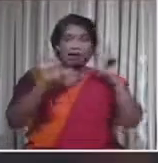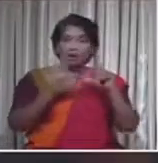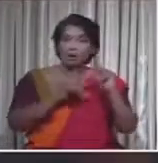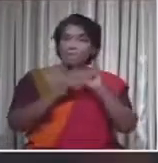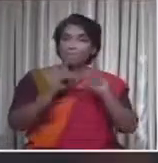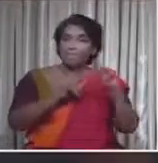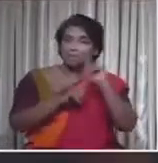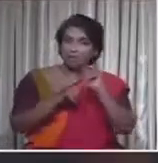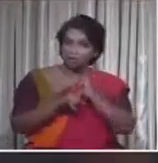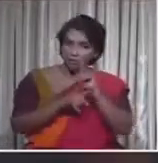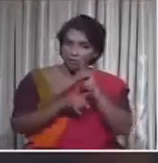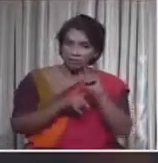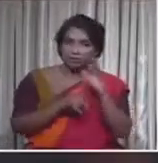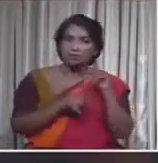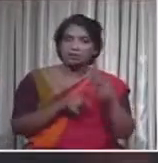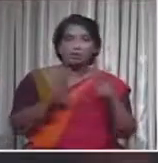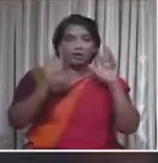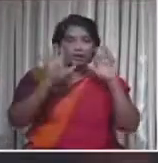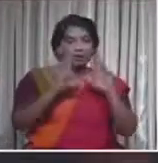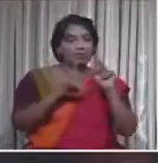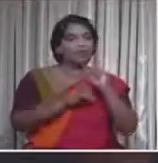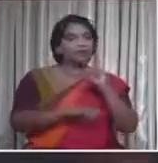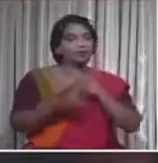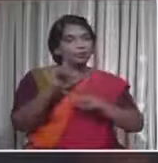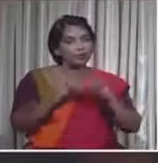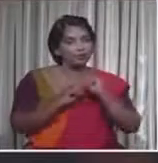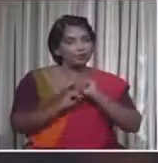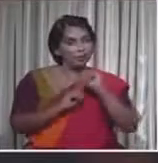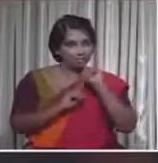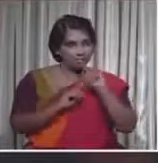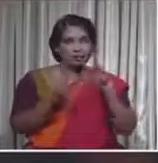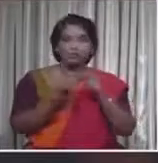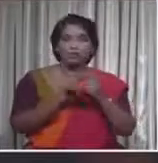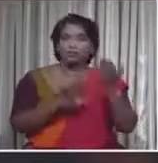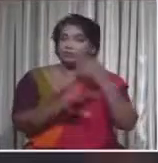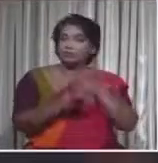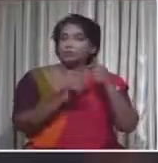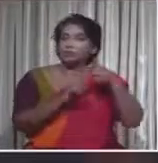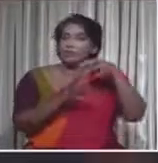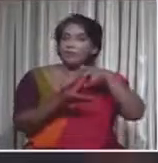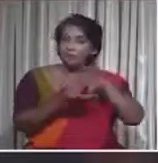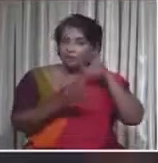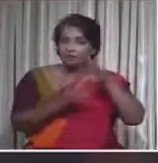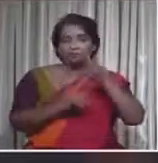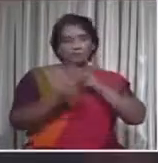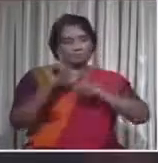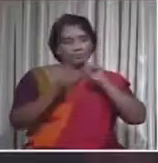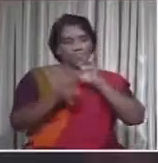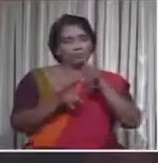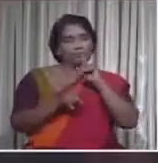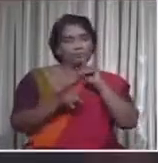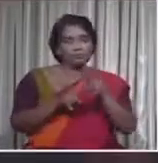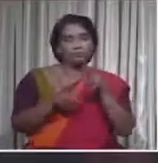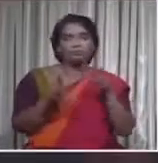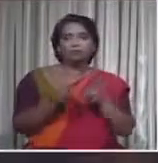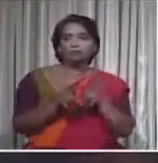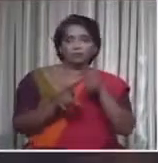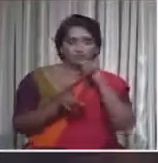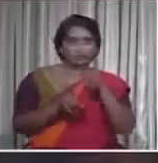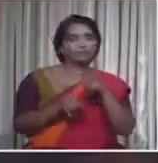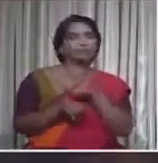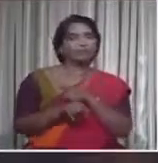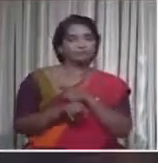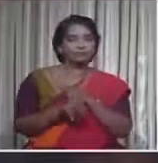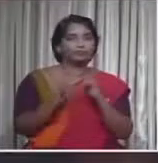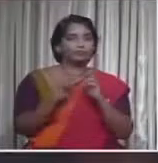පාර්ලිමේන්තුවෙත් කතා කරලා තියෙනවා, මේ 9 වෙනි පාර්ලිමේන්තුවෙත් කතා කරනවා. ඒත් ඉස්සෙල්ලා පළාත් සභාවේ ඉන්න කාලෙත් අපි කතා කරා. ඉතින් ඇත්තට